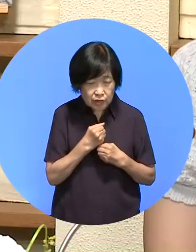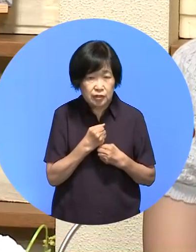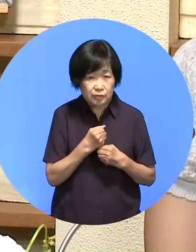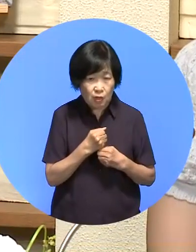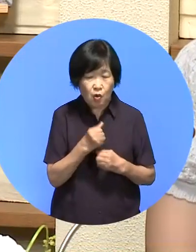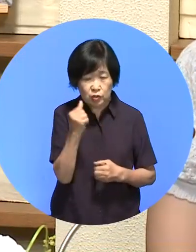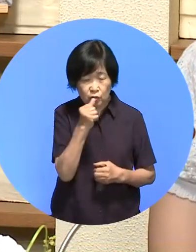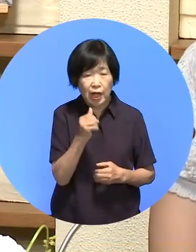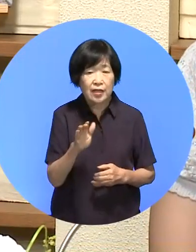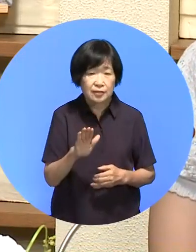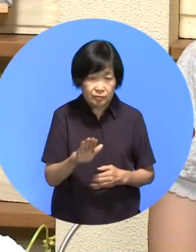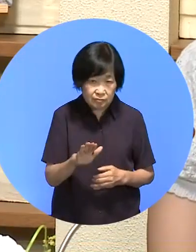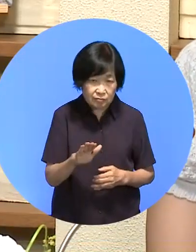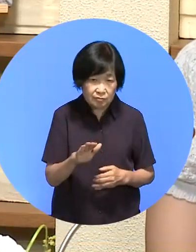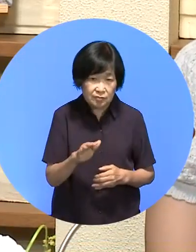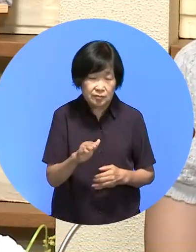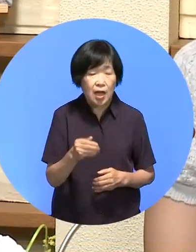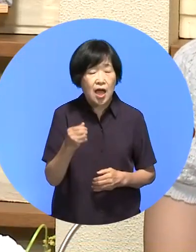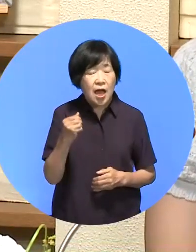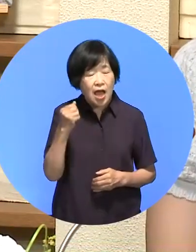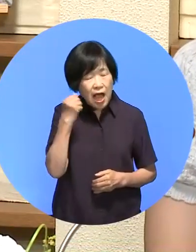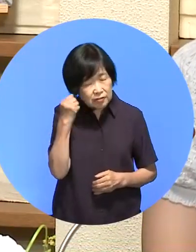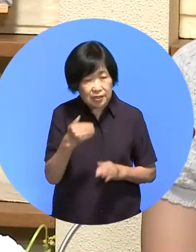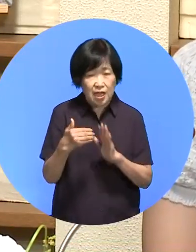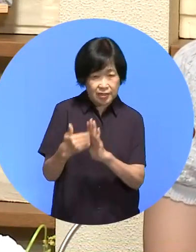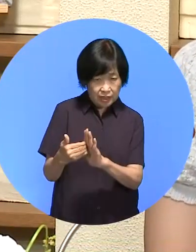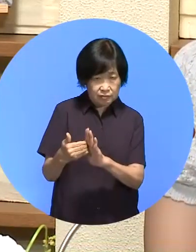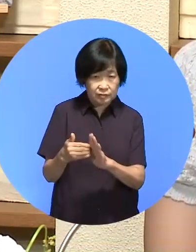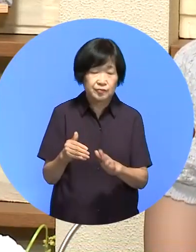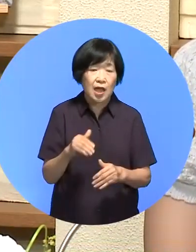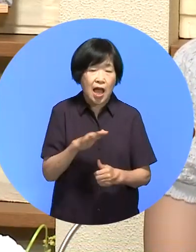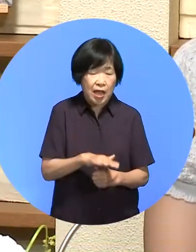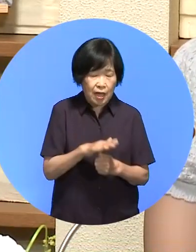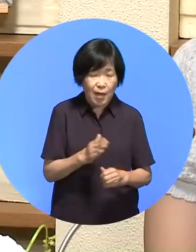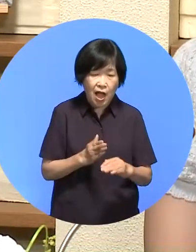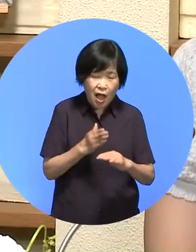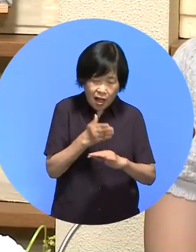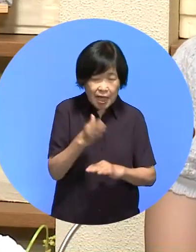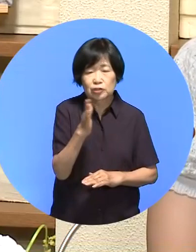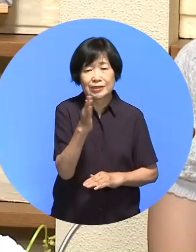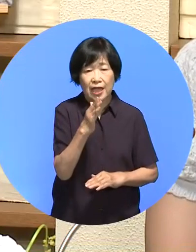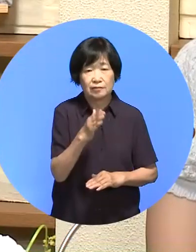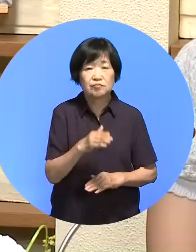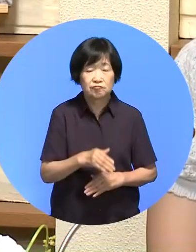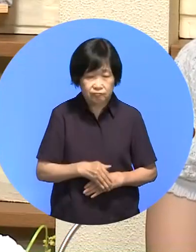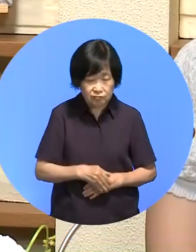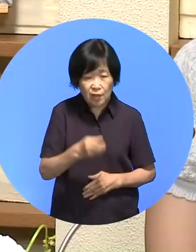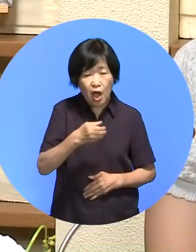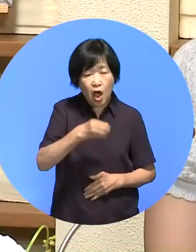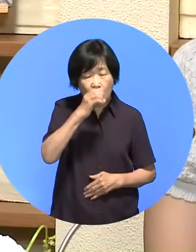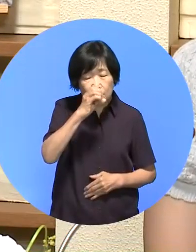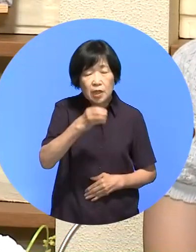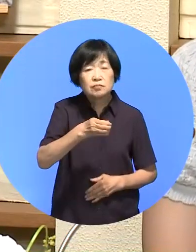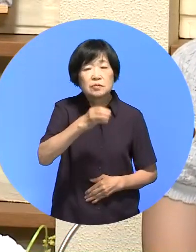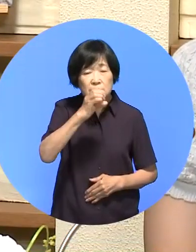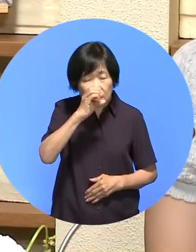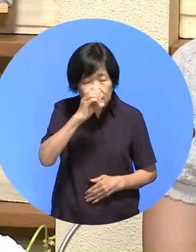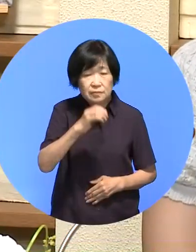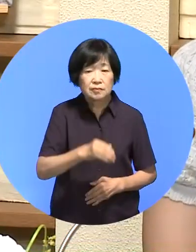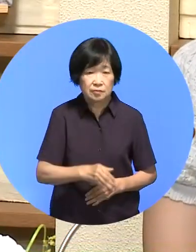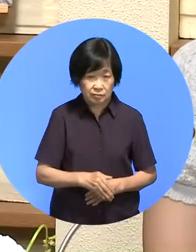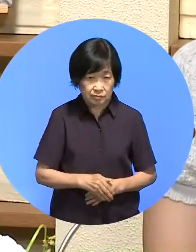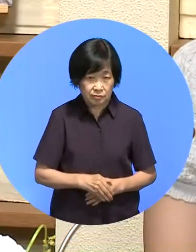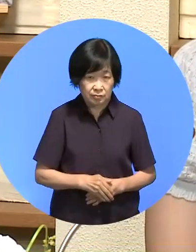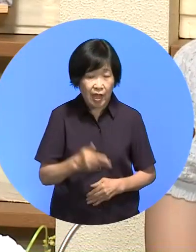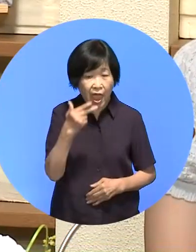ありましたけれども、 はい、 とにかく暑さを避けることですよね。我慢しすぎないということとですね、 はい、 あとこの目に水分補給すること、